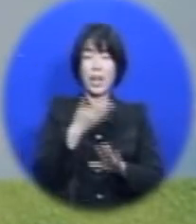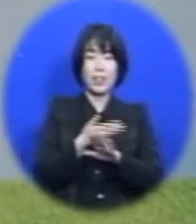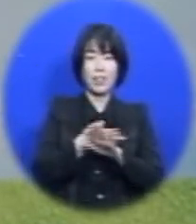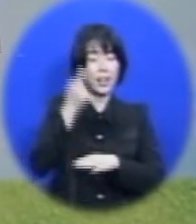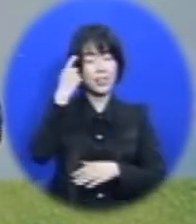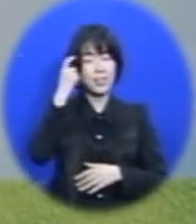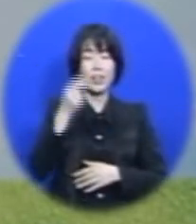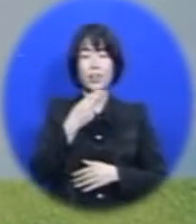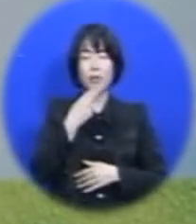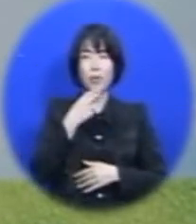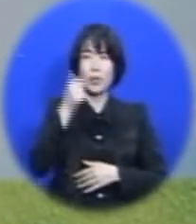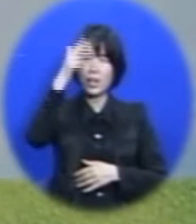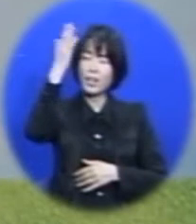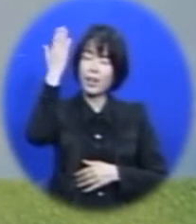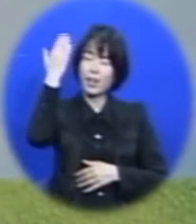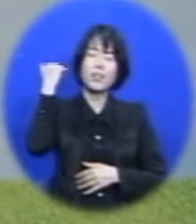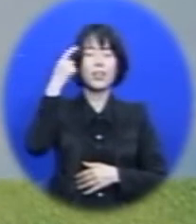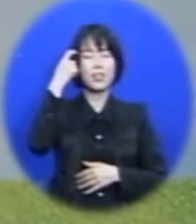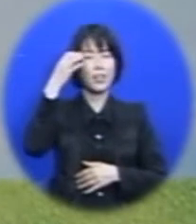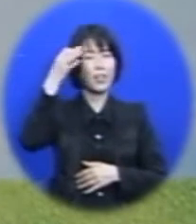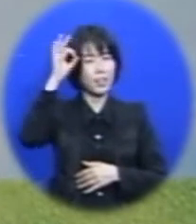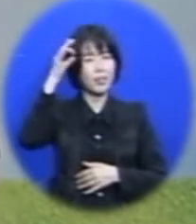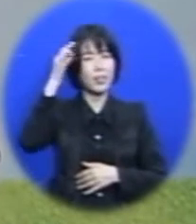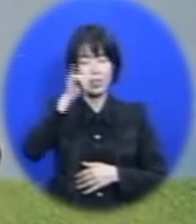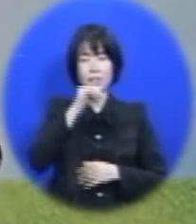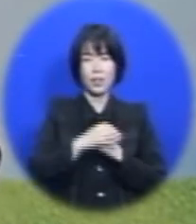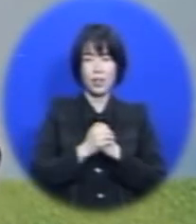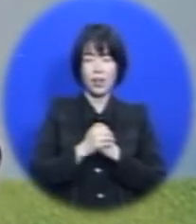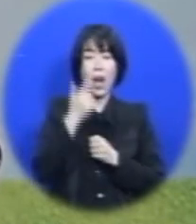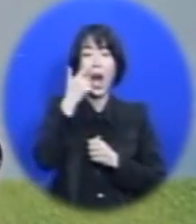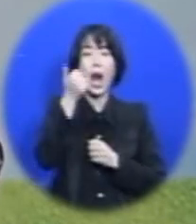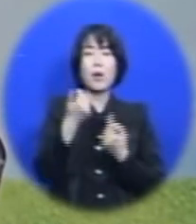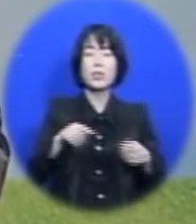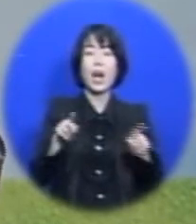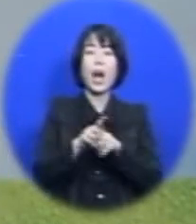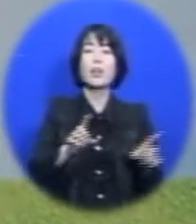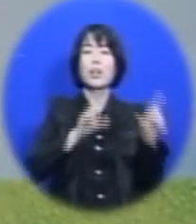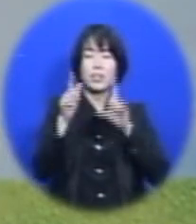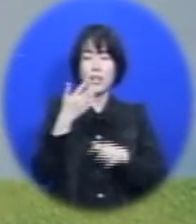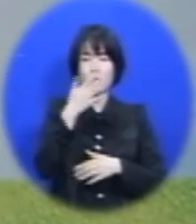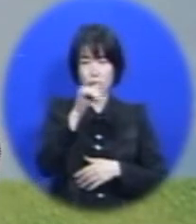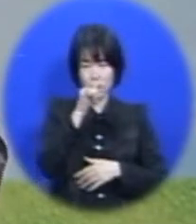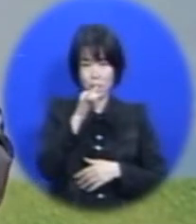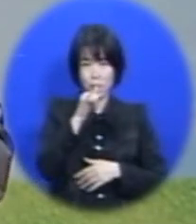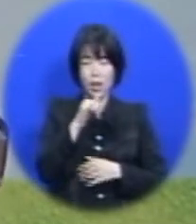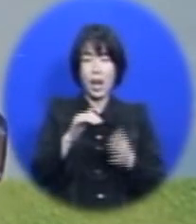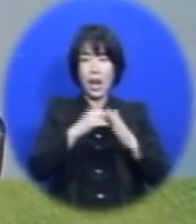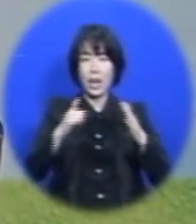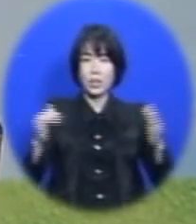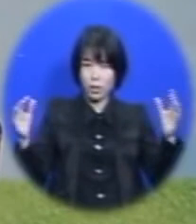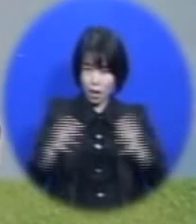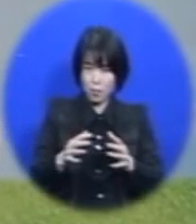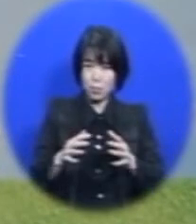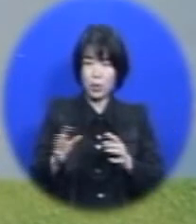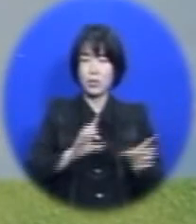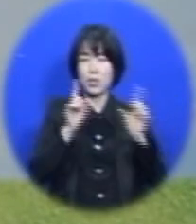전혀 안 두고 그때 생각이 나요. 아버지와 함께 살 수만 있다면, 가족들이 함께 모여 지낼 수만